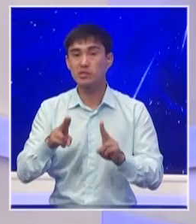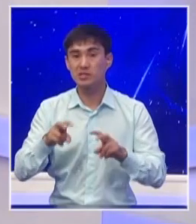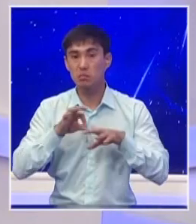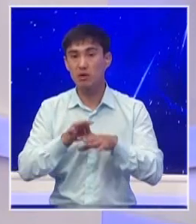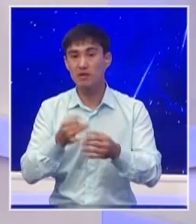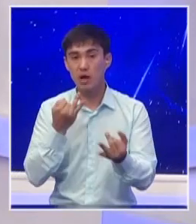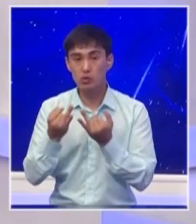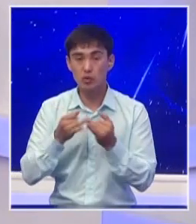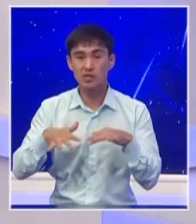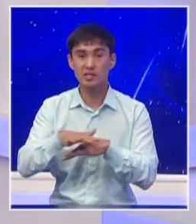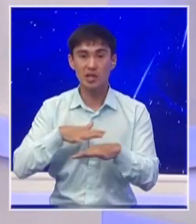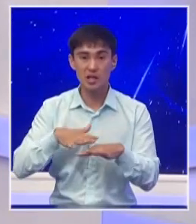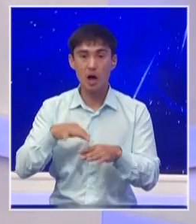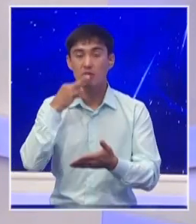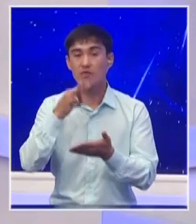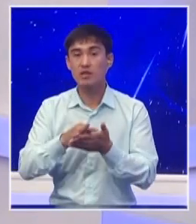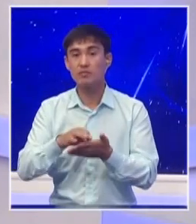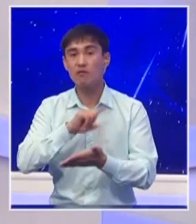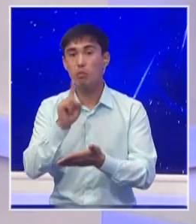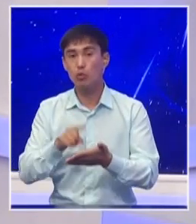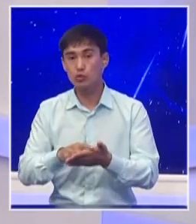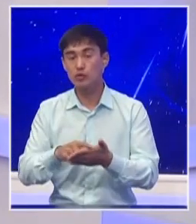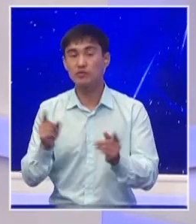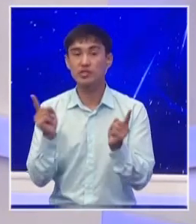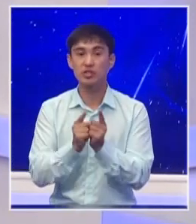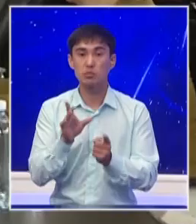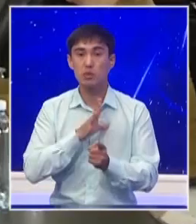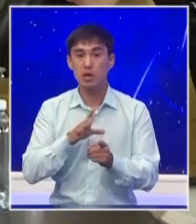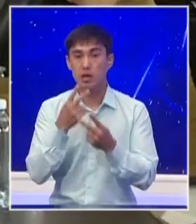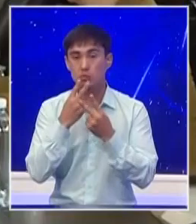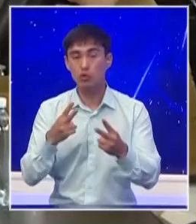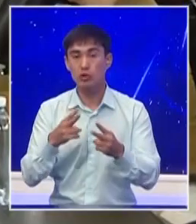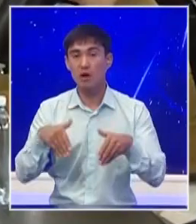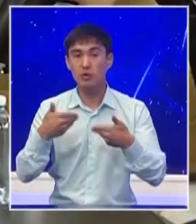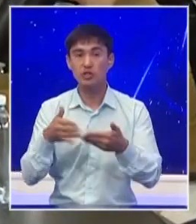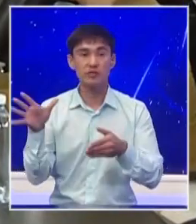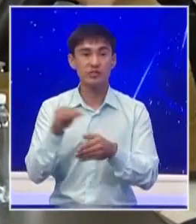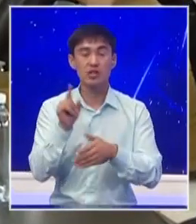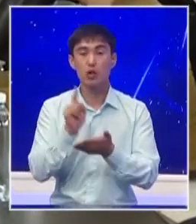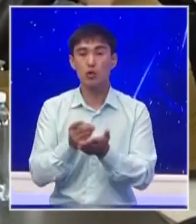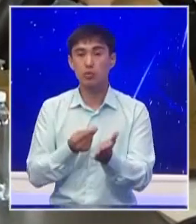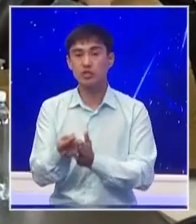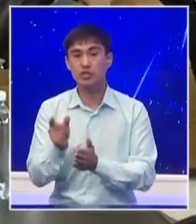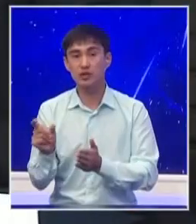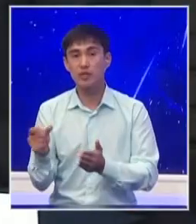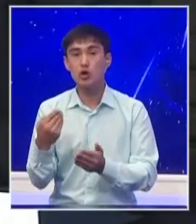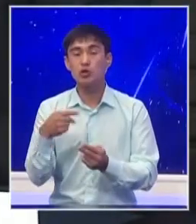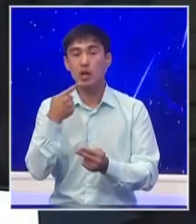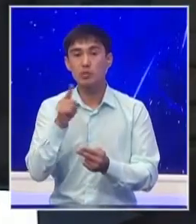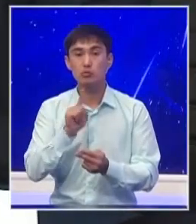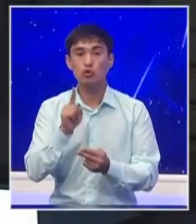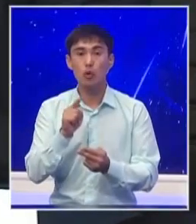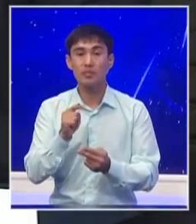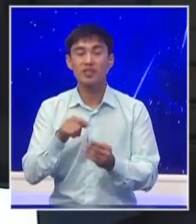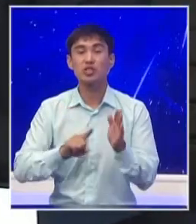провели консультацию населения, ответив на ряд вопросов. В ходе встречи были рассмотрены все обращения налогоплательщиков. Стоит отметить,